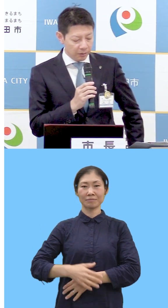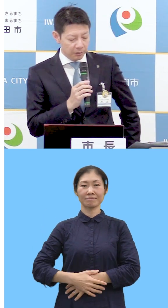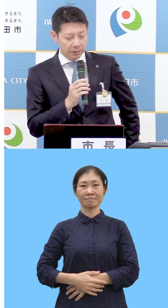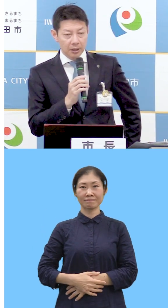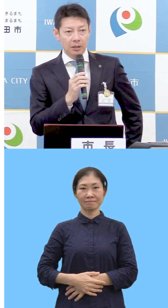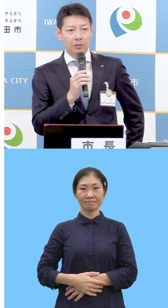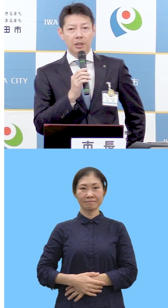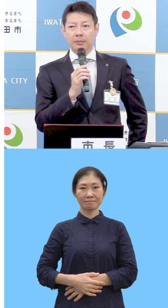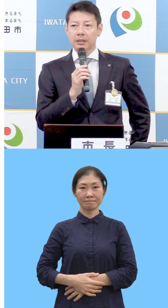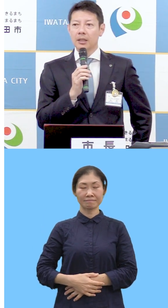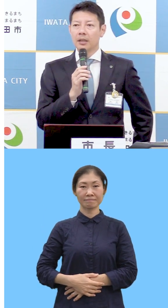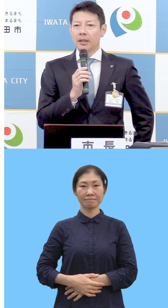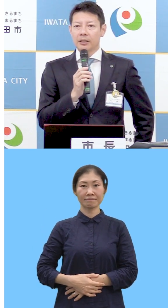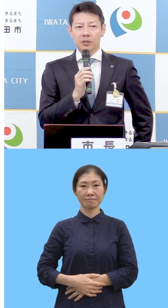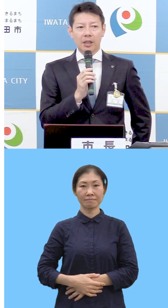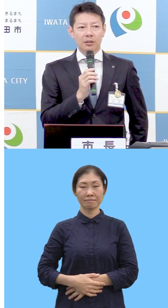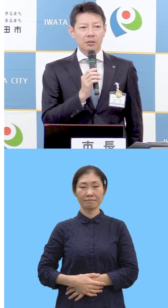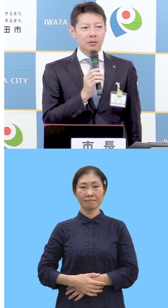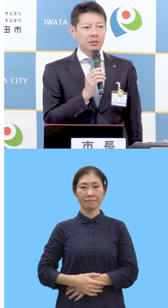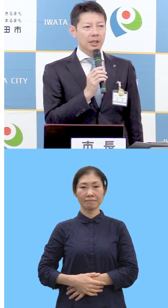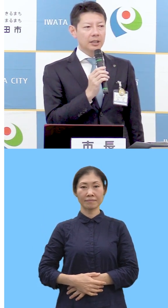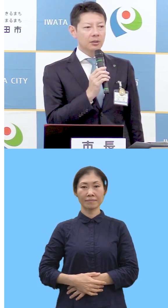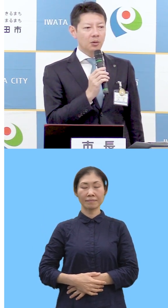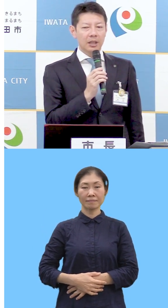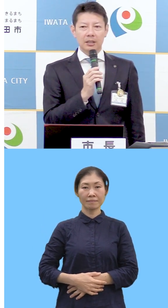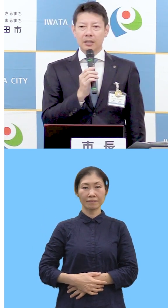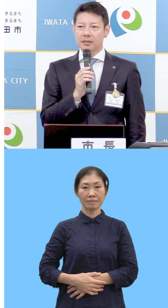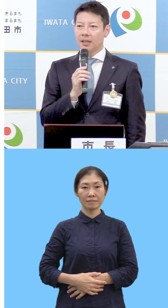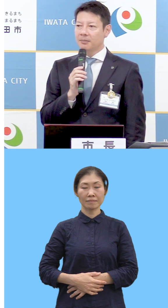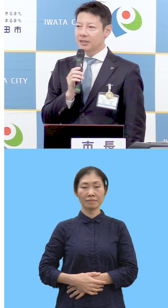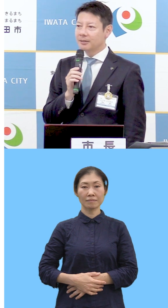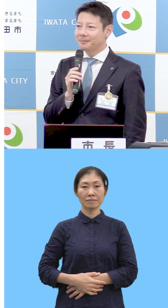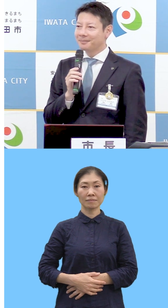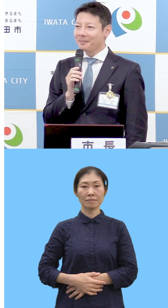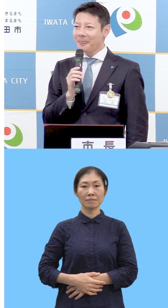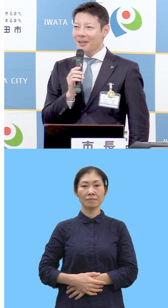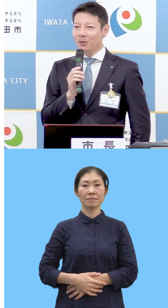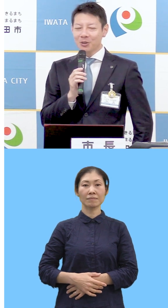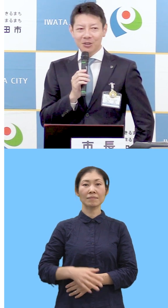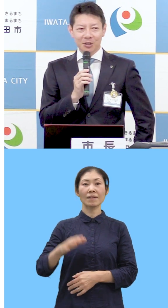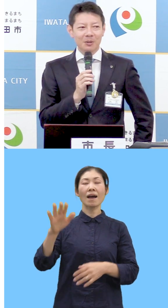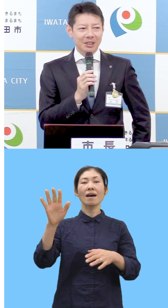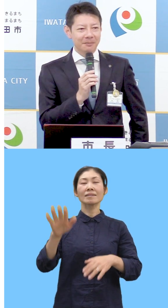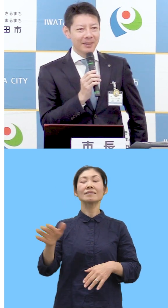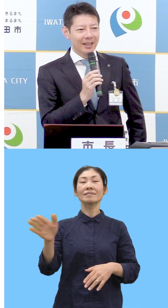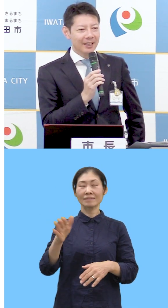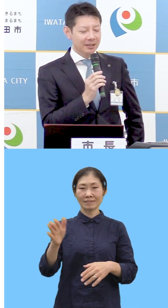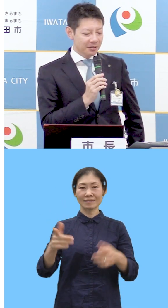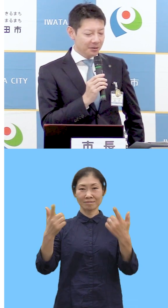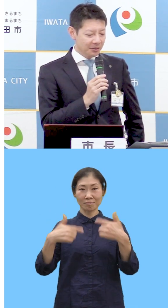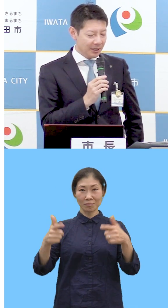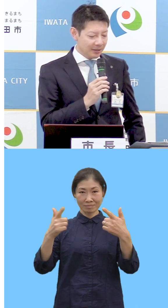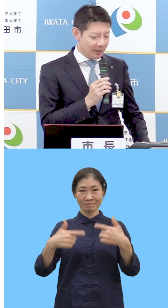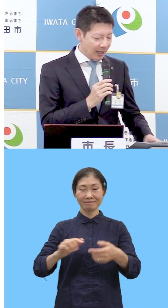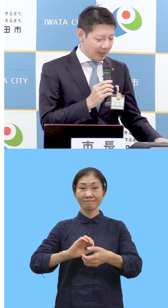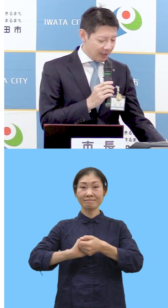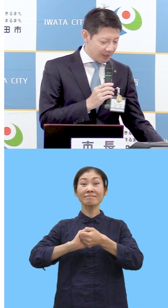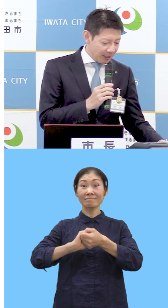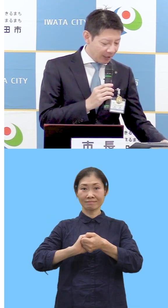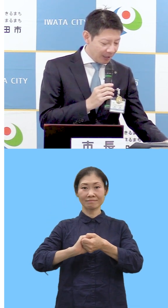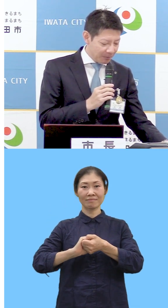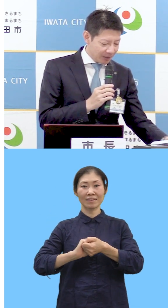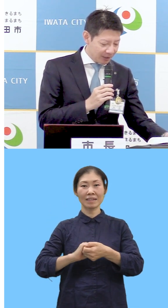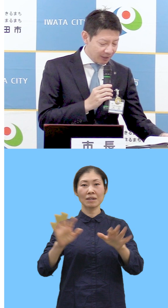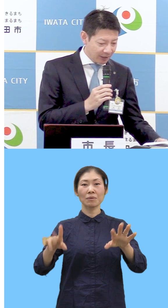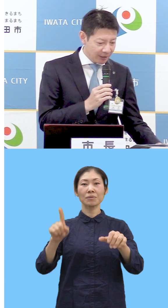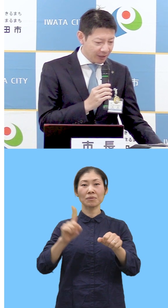たいというふうに思います。そして最近恒例になりつつあります今年の一文字、ということですが、